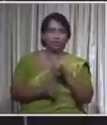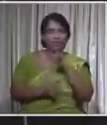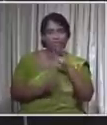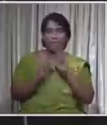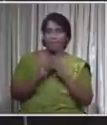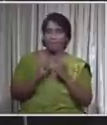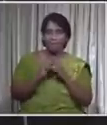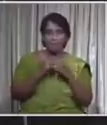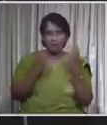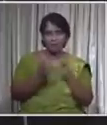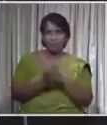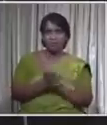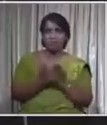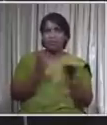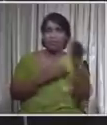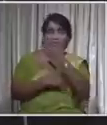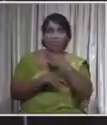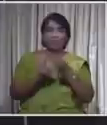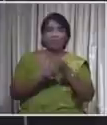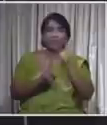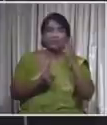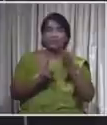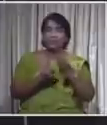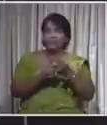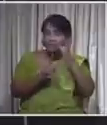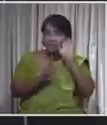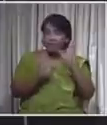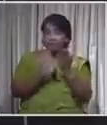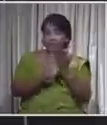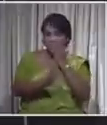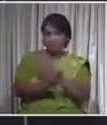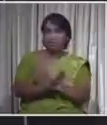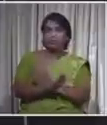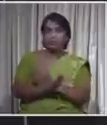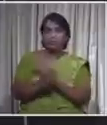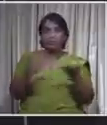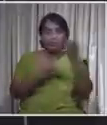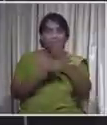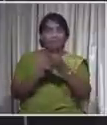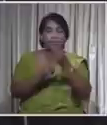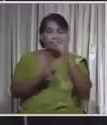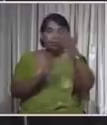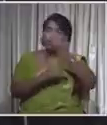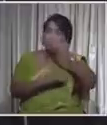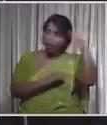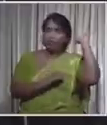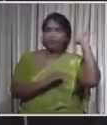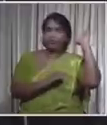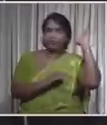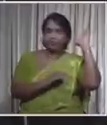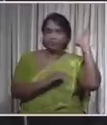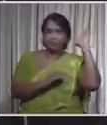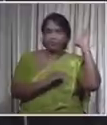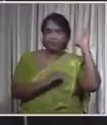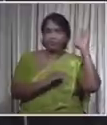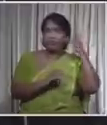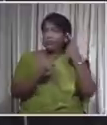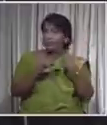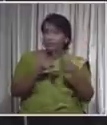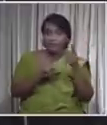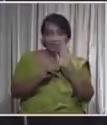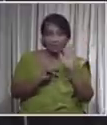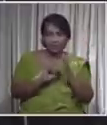නැහැ. අයිති ඔක්කොම ජනාධිපති. මගේ ජනාධිපතිලා වෙන්න ඉස්සෙල්ලා මේ ඉන්න ජනාධිපතිව පන්න ගන්නත් ඕන. ඒ විතරක්